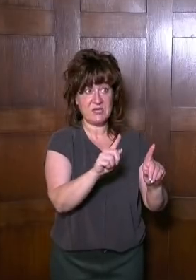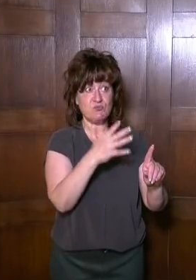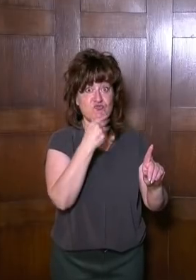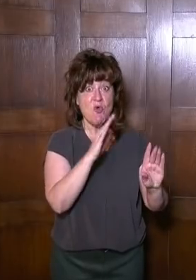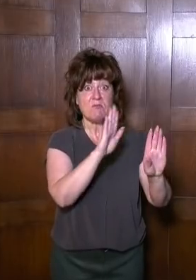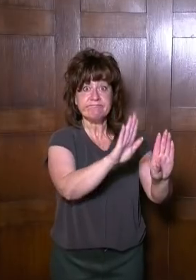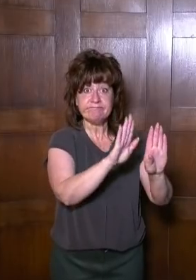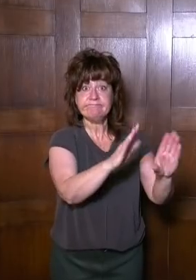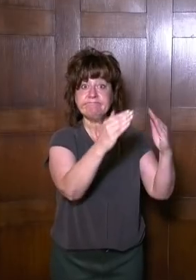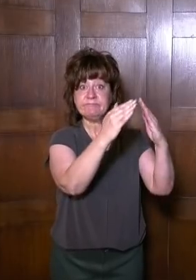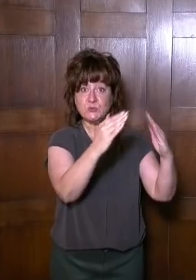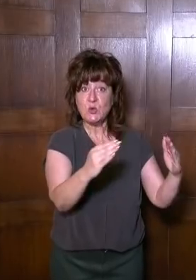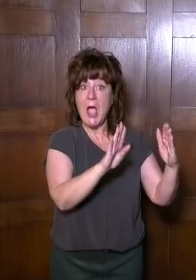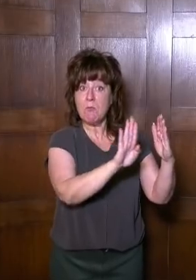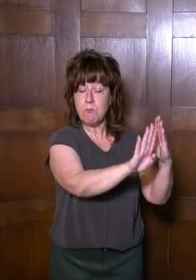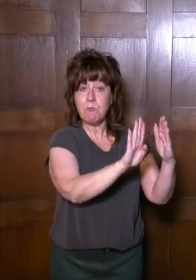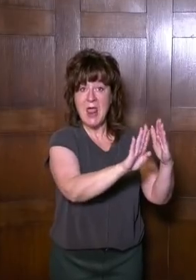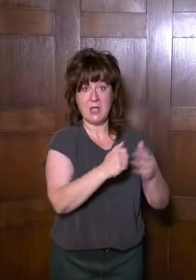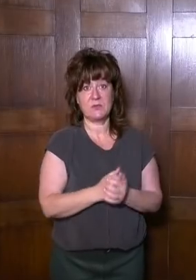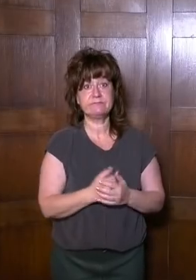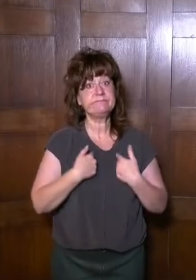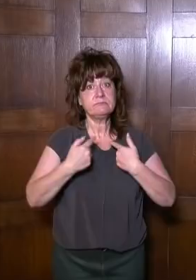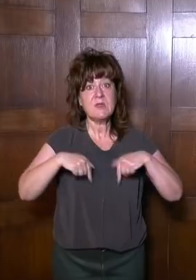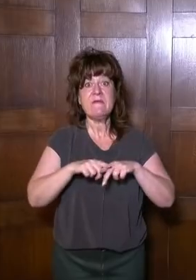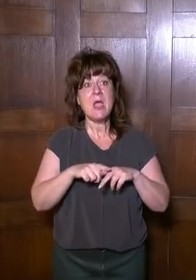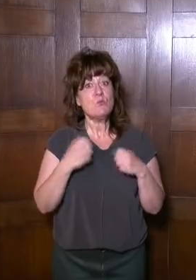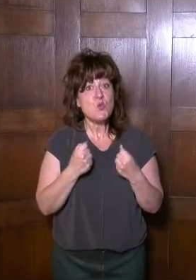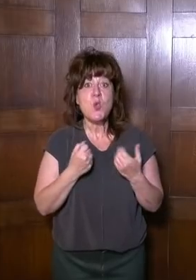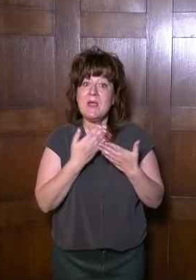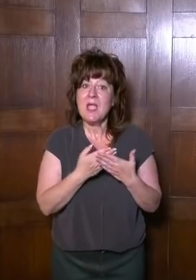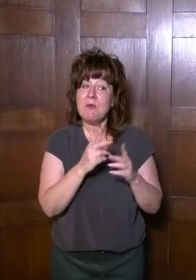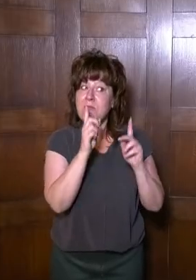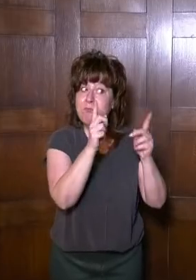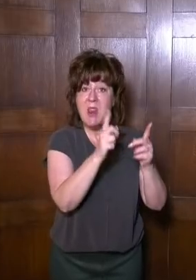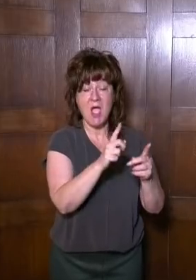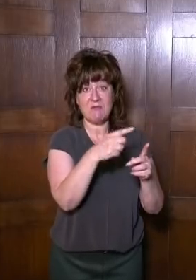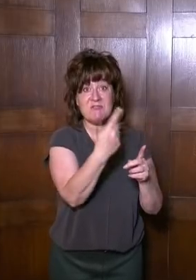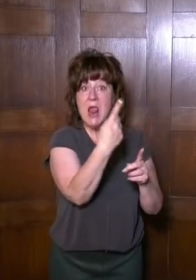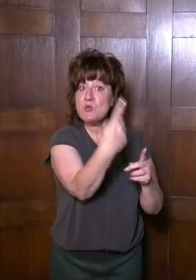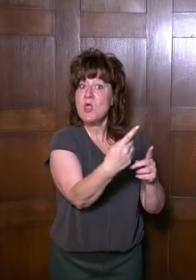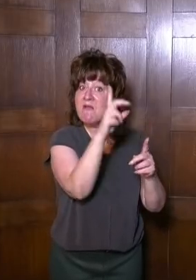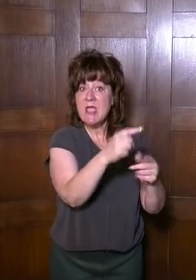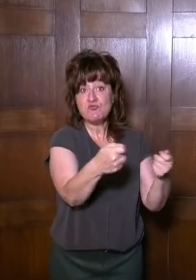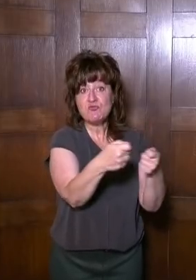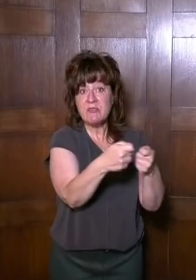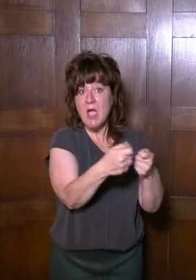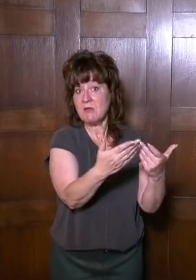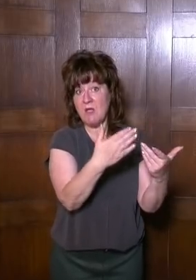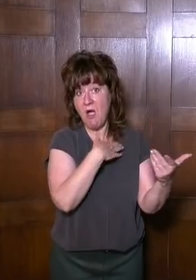bleiben, haben uns bemüht, sie zu belehren, dass also auch wenig Kontakte gepflegt werden. Wir haben